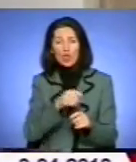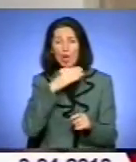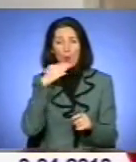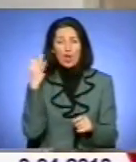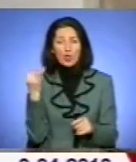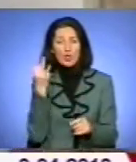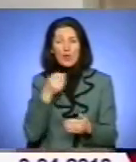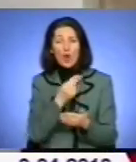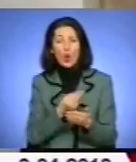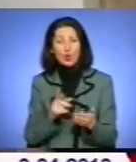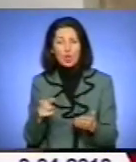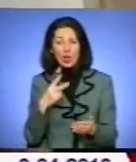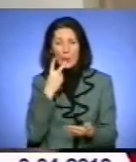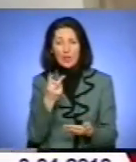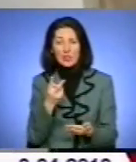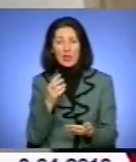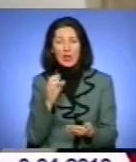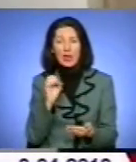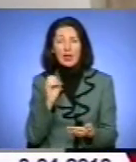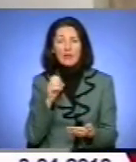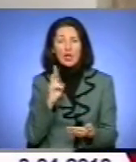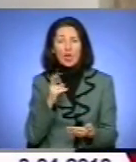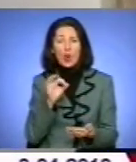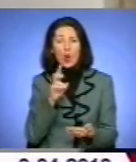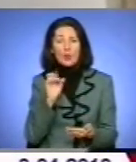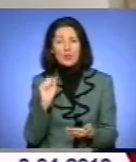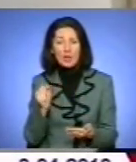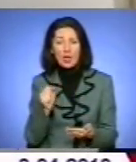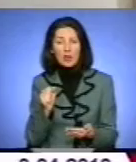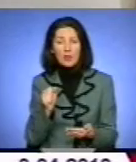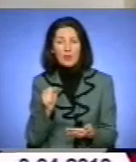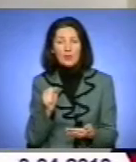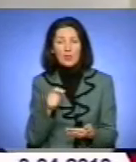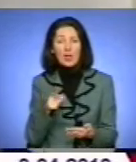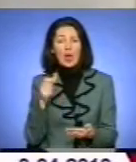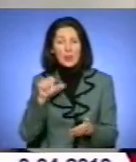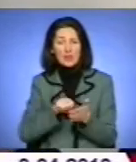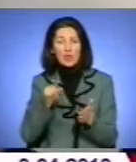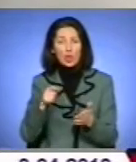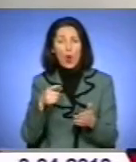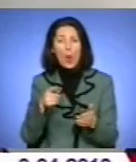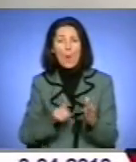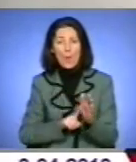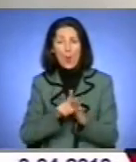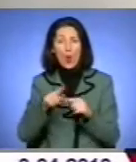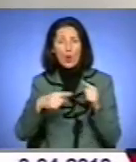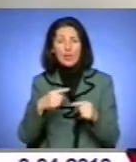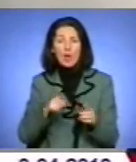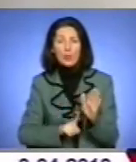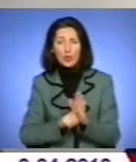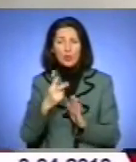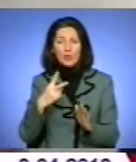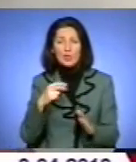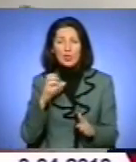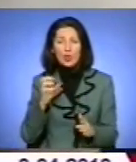художників. От ви бачите, там Едвард Козак, представники того покоління 20-х, початку 20-го століття,